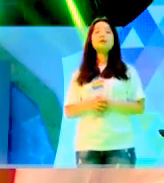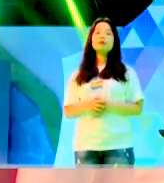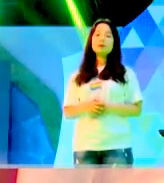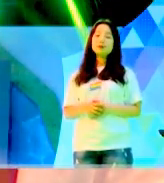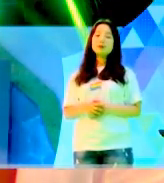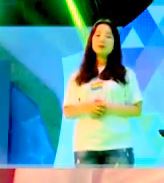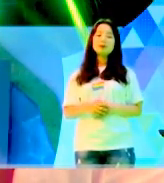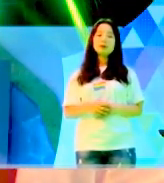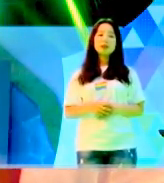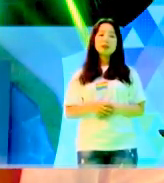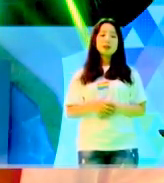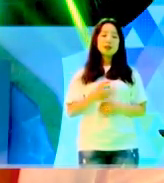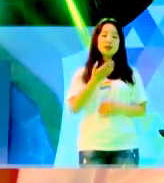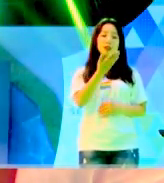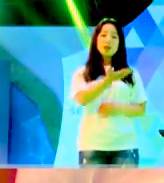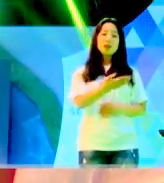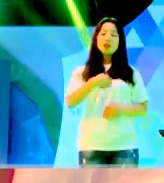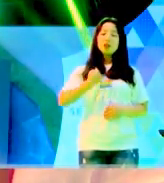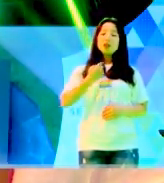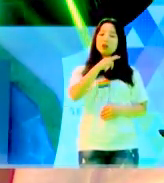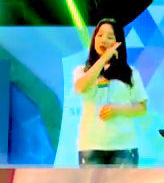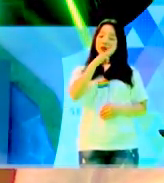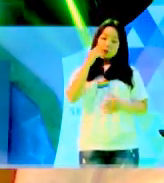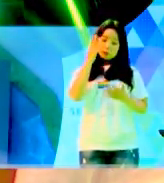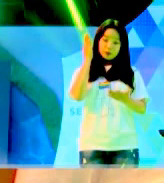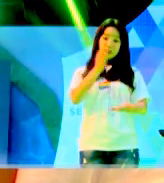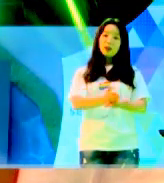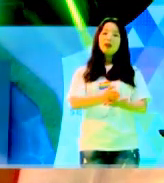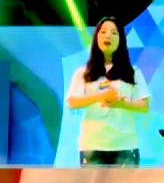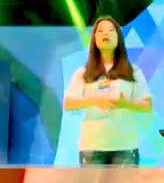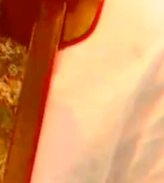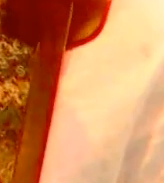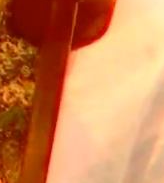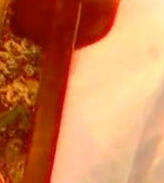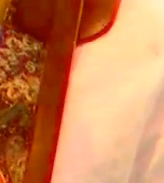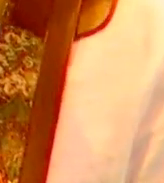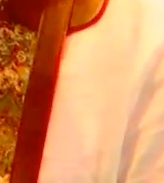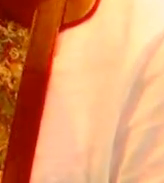있다면 널 의심하지 마.